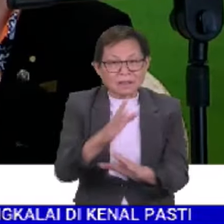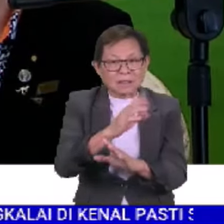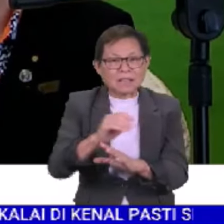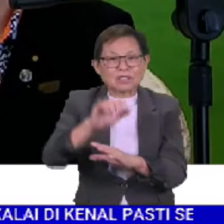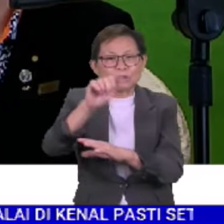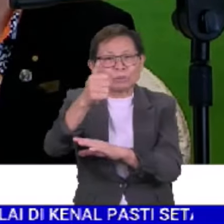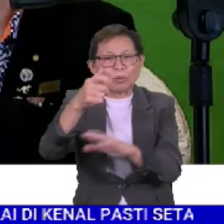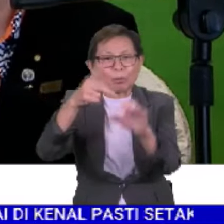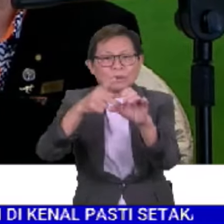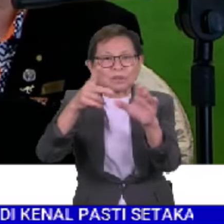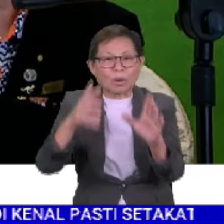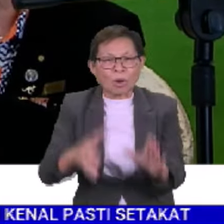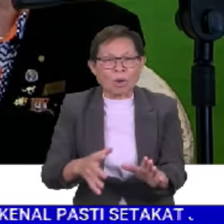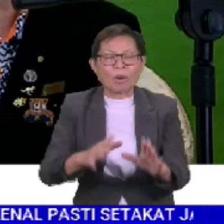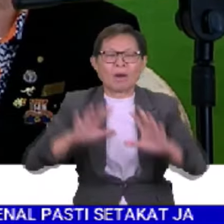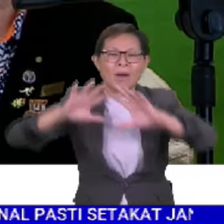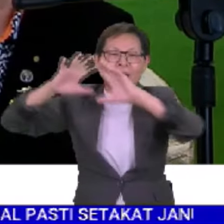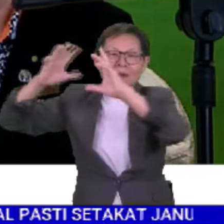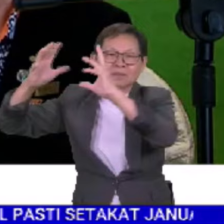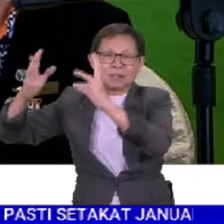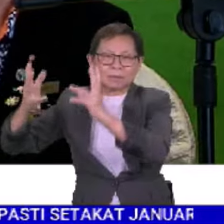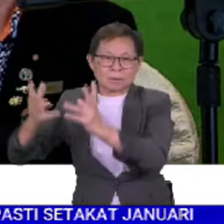termasuk 10 penyertaan antarabangsa.